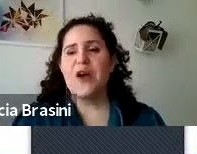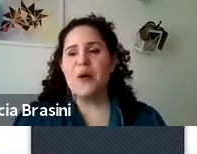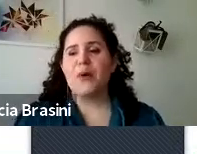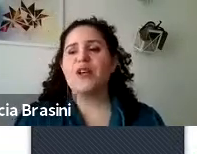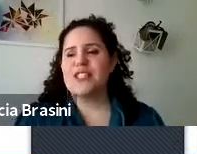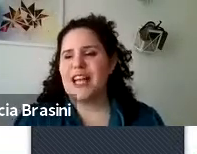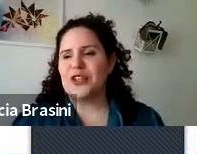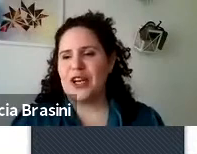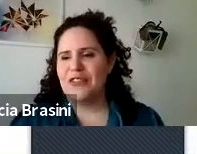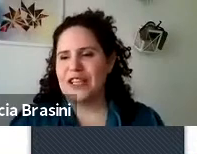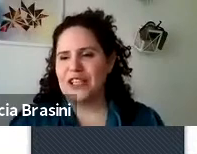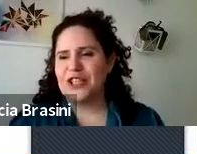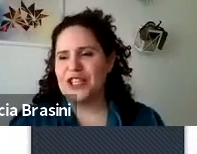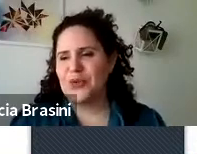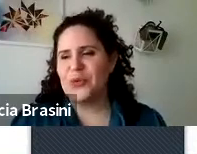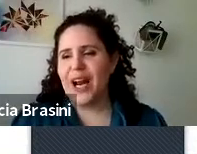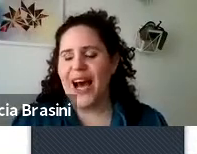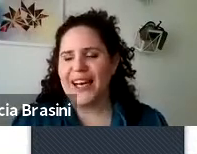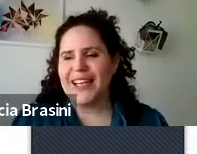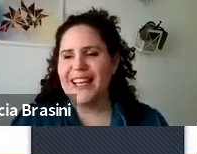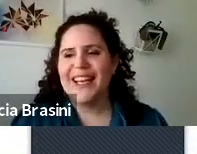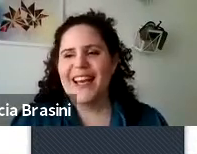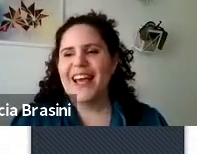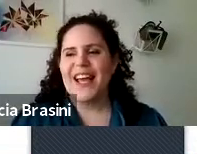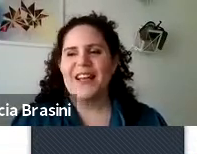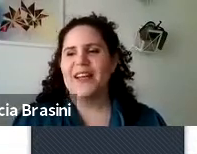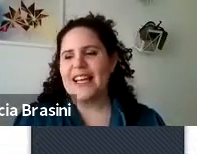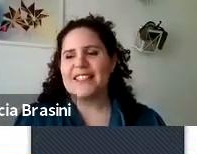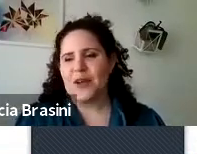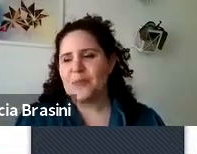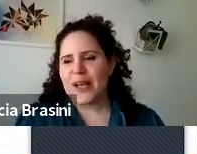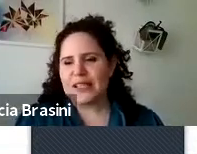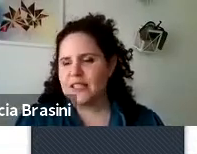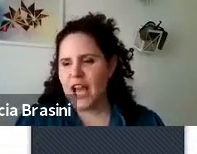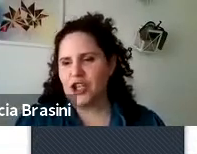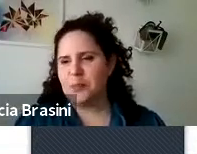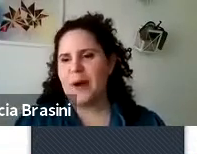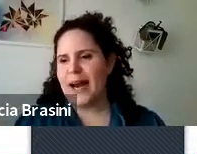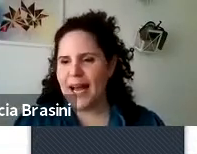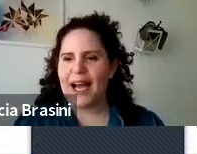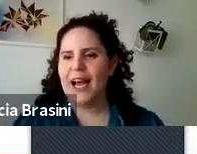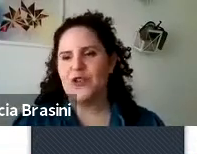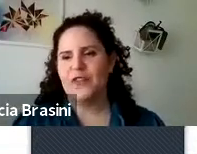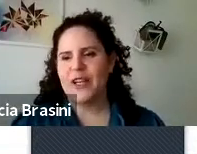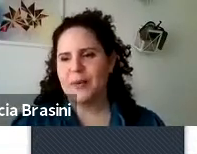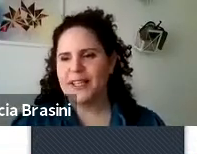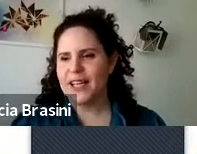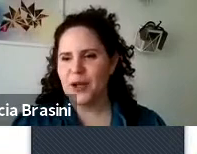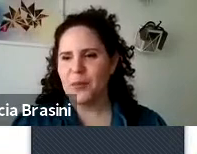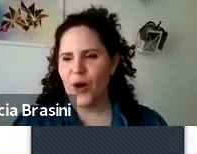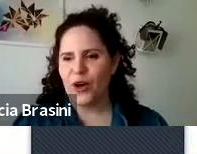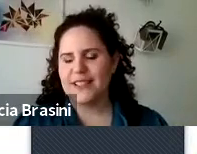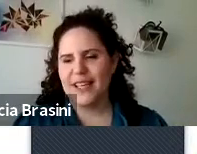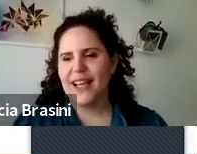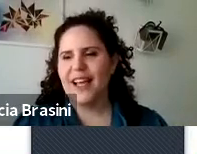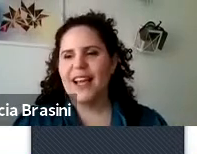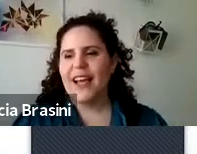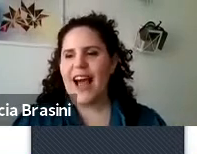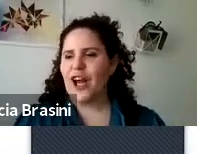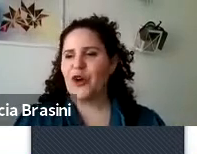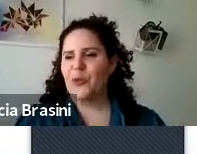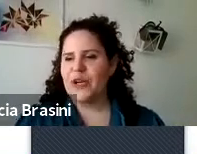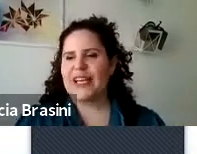chiamata. Poi c'è stato l'avvento dei cellulari e gli SMS hanno spalancato veramente le